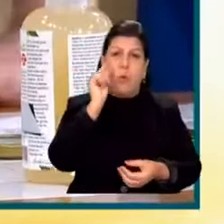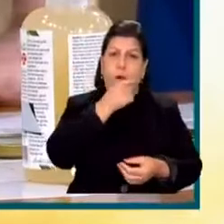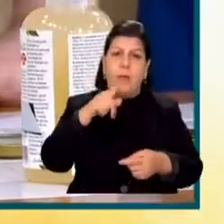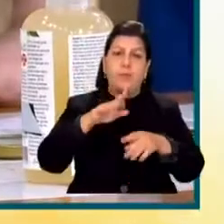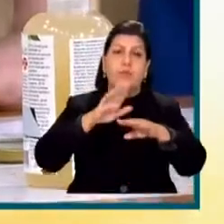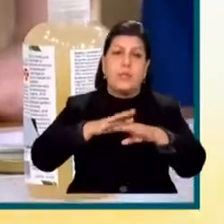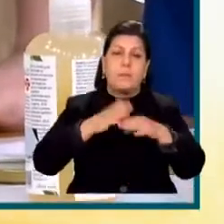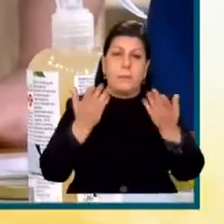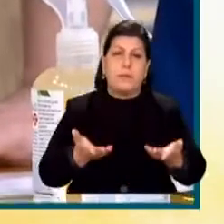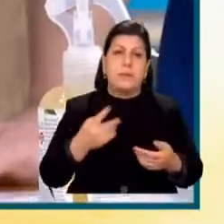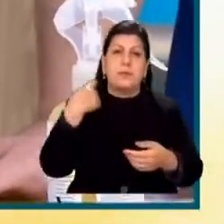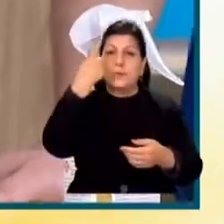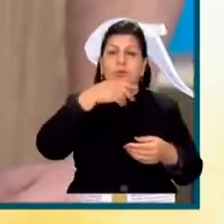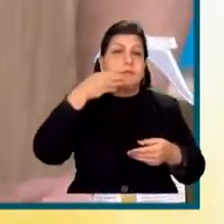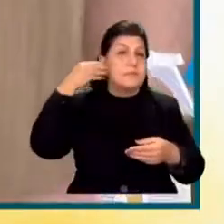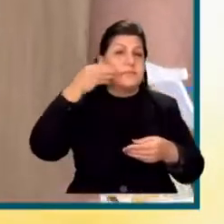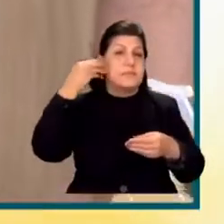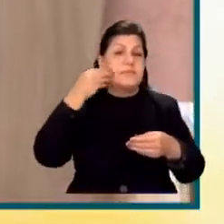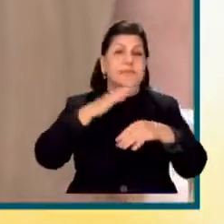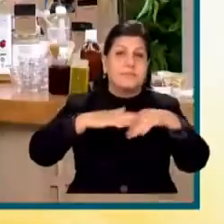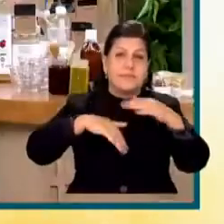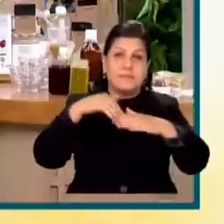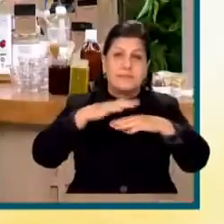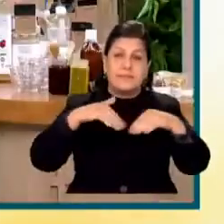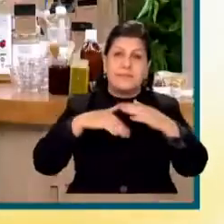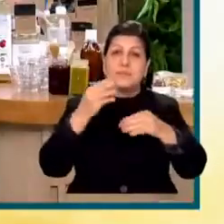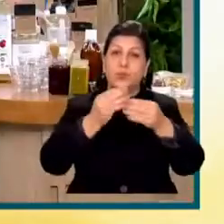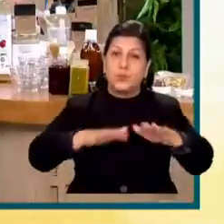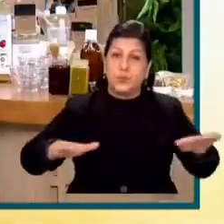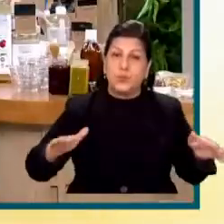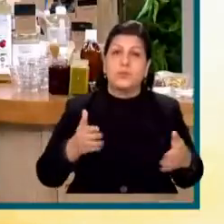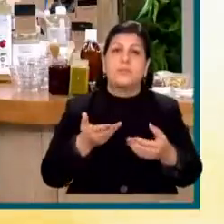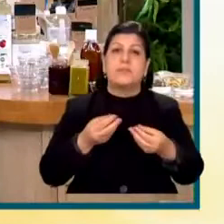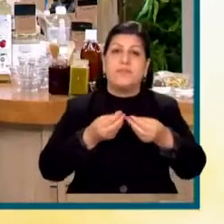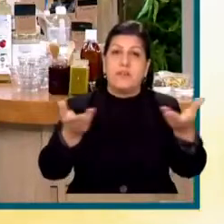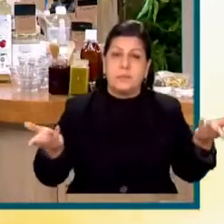ulaşabilirler. Aynı zamanda yüzlerine de sıkacakları, ellerine de sıkabilecekleri, çocuklarında da